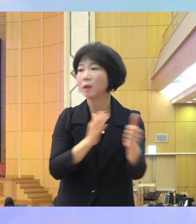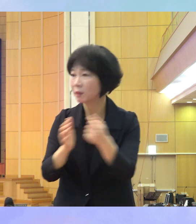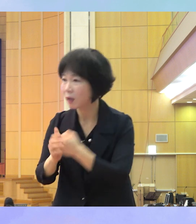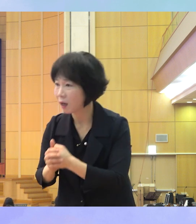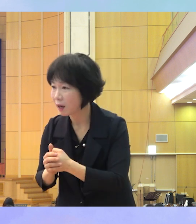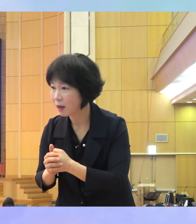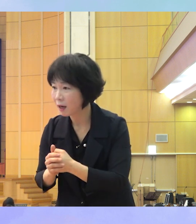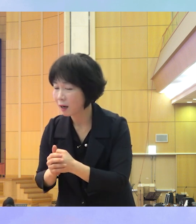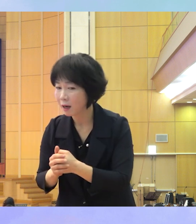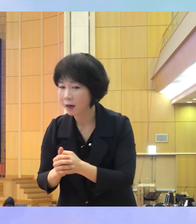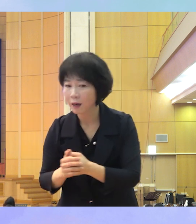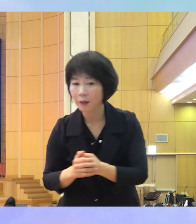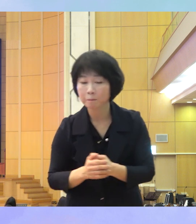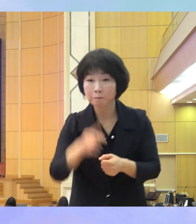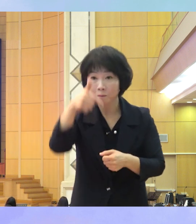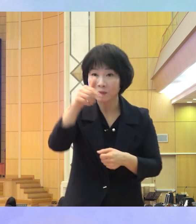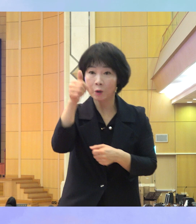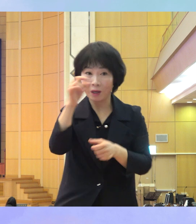그러면 기회를 한번 봅시다.